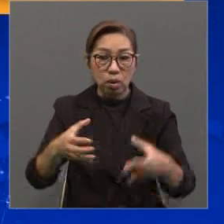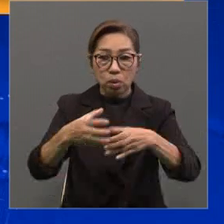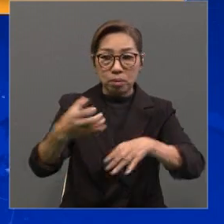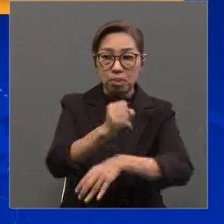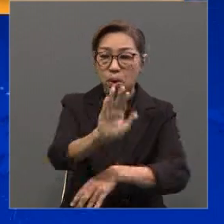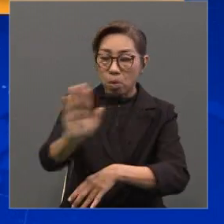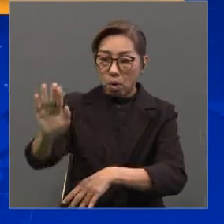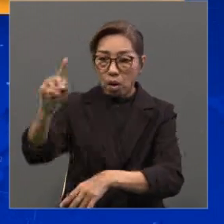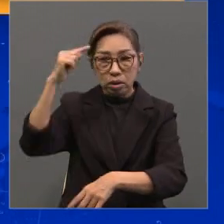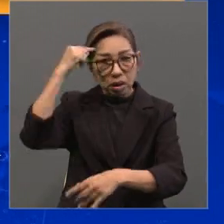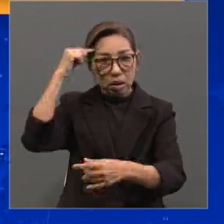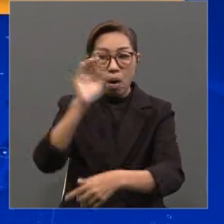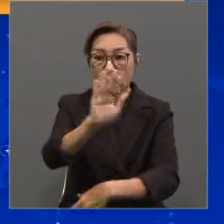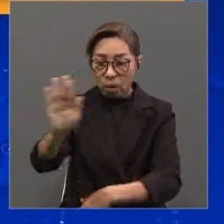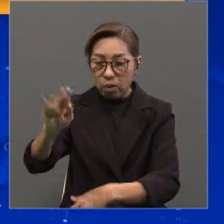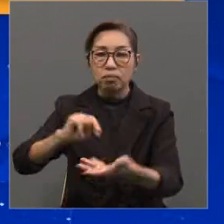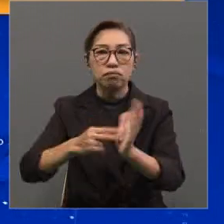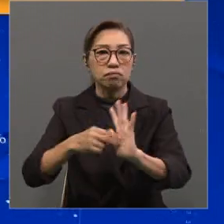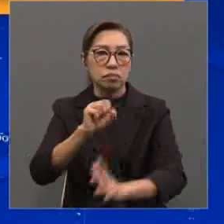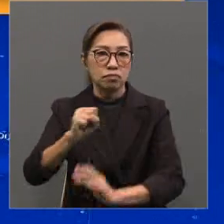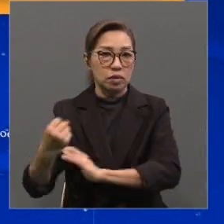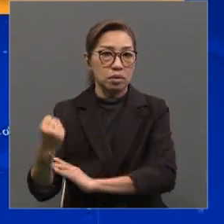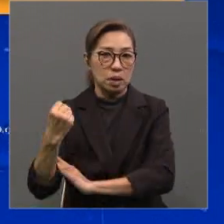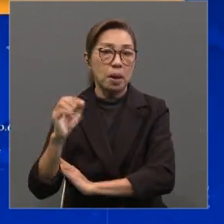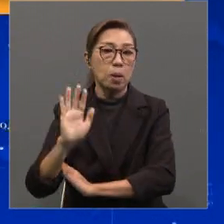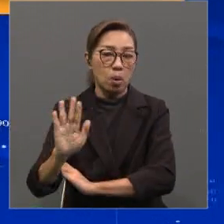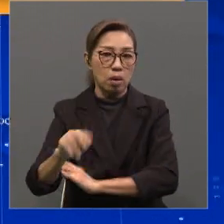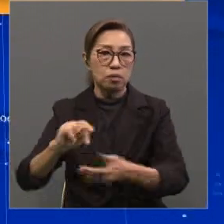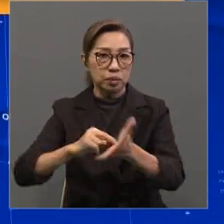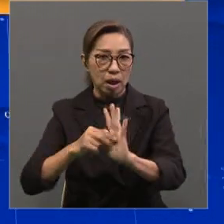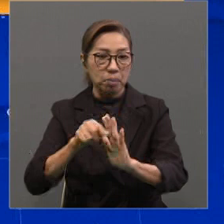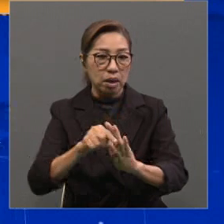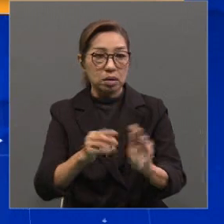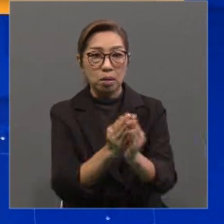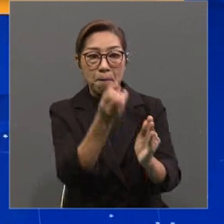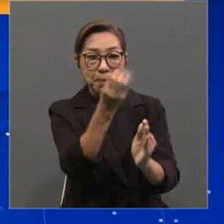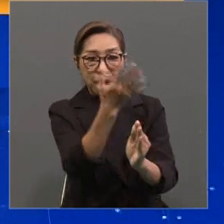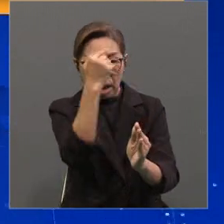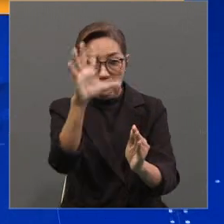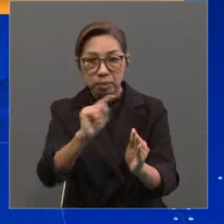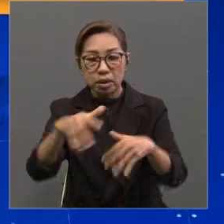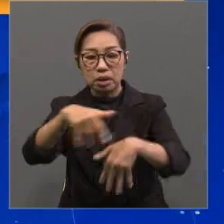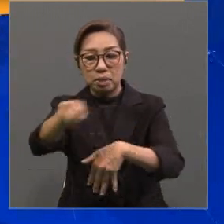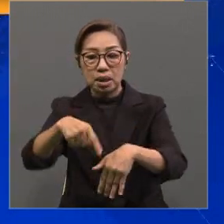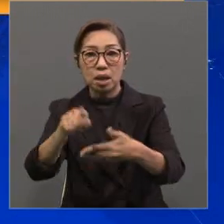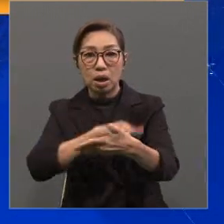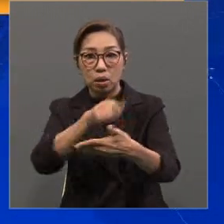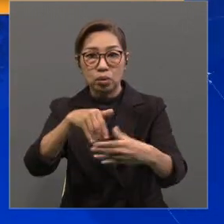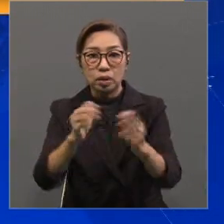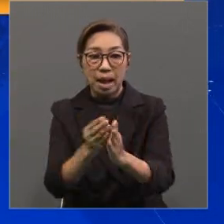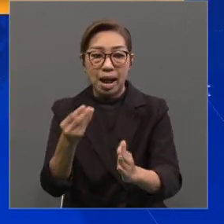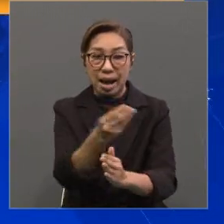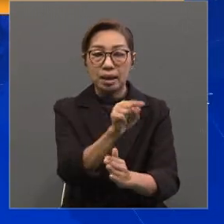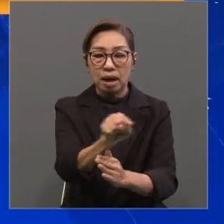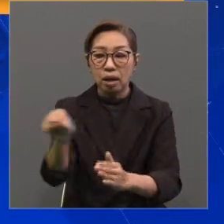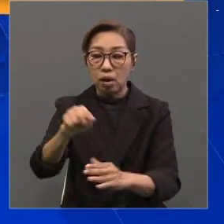ยืนที่สะท้อนถึงความเข้มแข็งของสภาผู้แทนราษฎรในการเคารพเสียงข้างมากที่มาจากเสียงของประชาชนขอบคุณสว.จำนวน